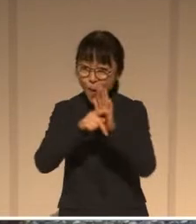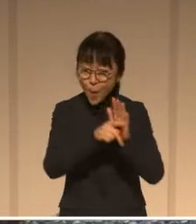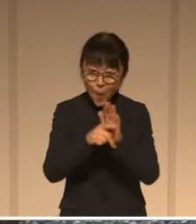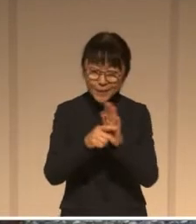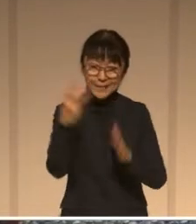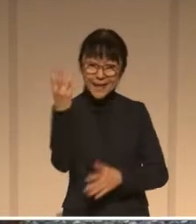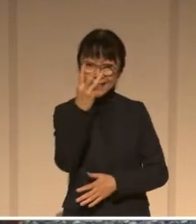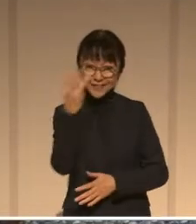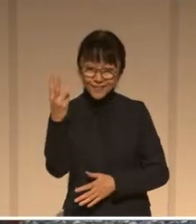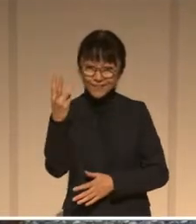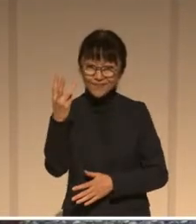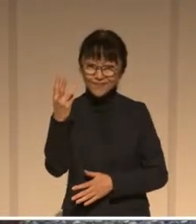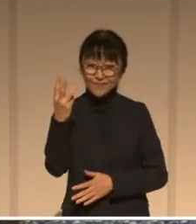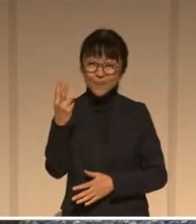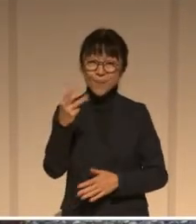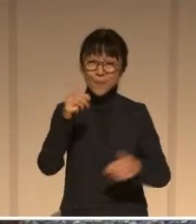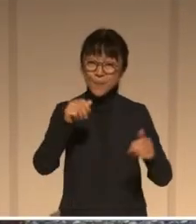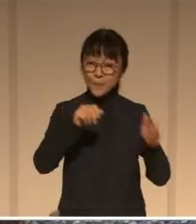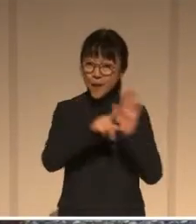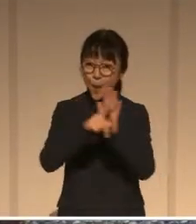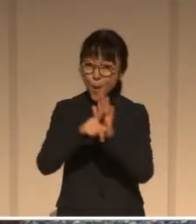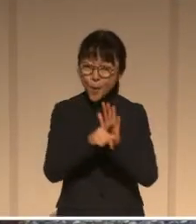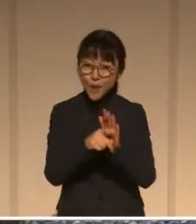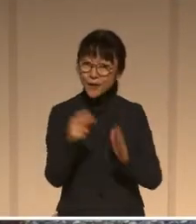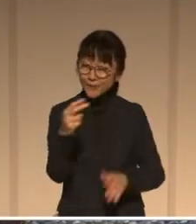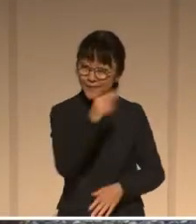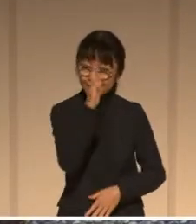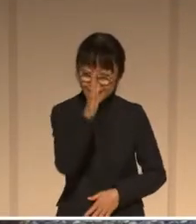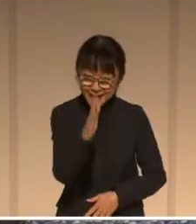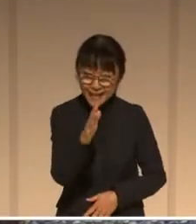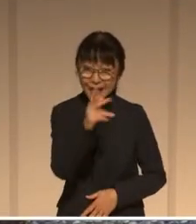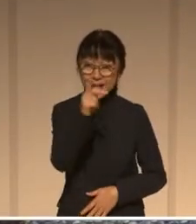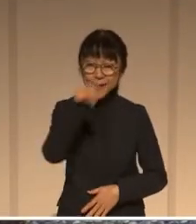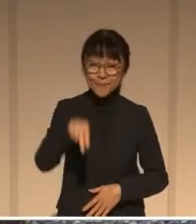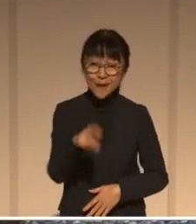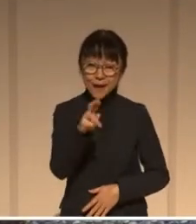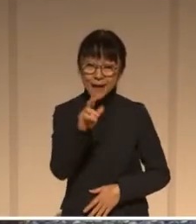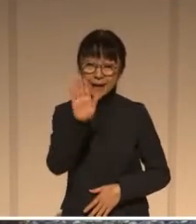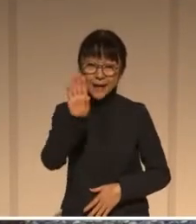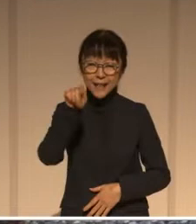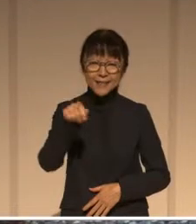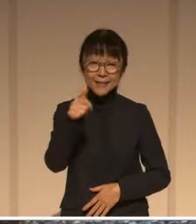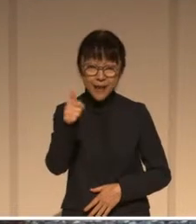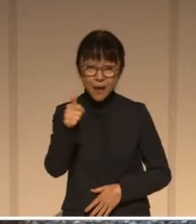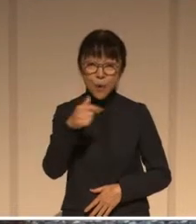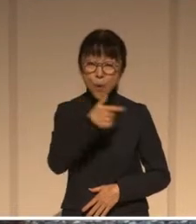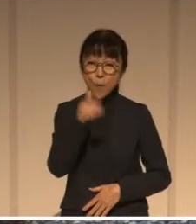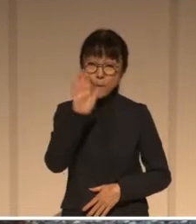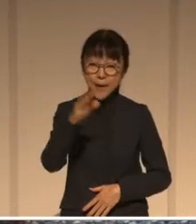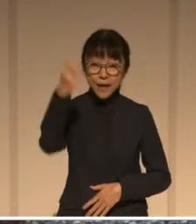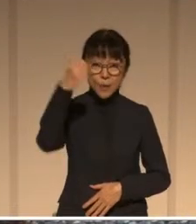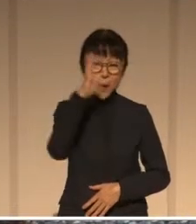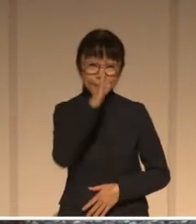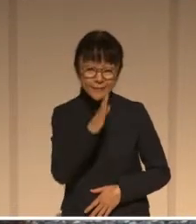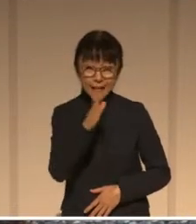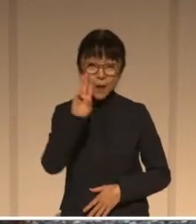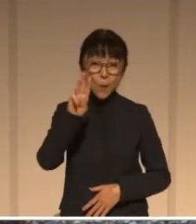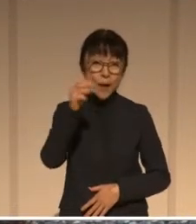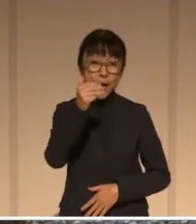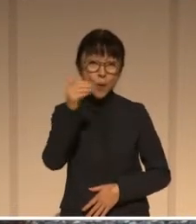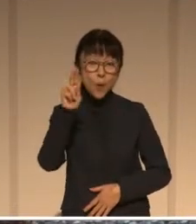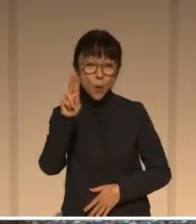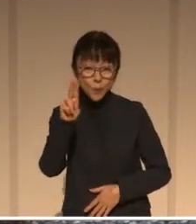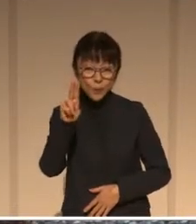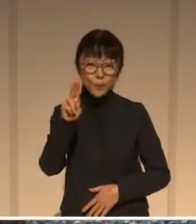3名の方のパフォーマンスご覧いただきましょう神原県他産大前光一さんは語を言いさんそれぞれ